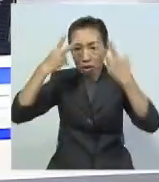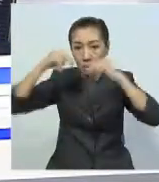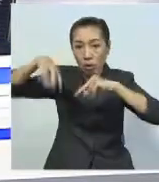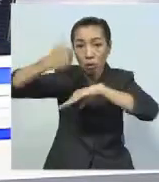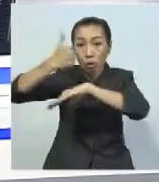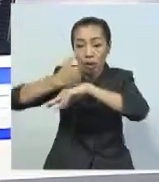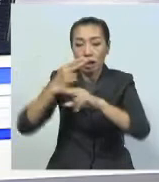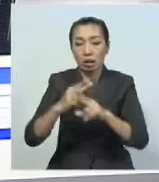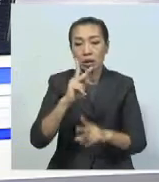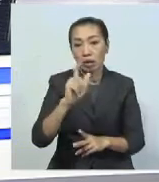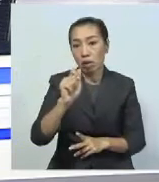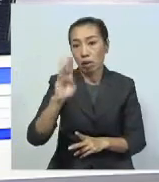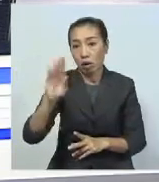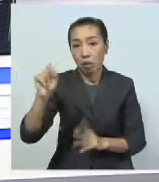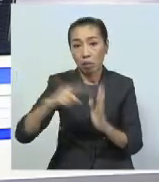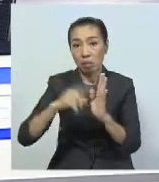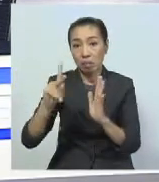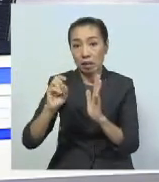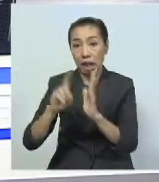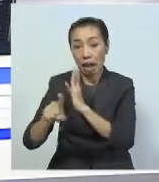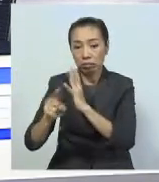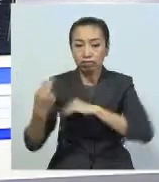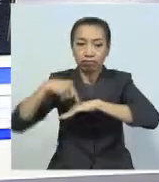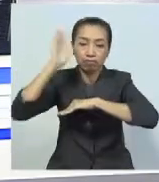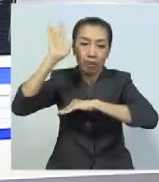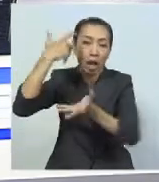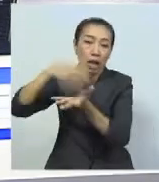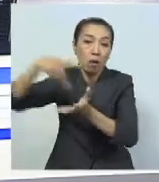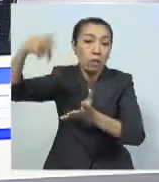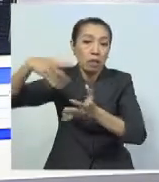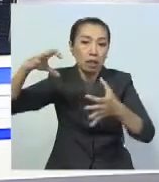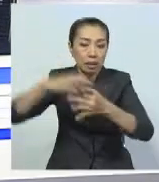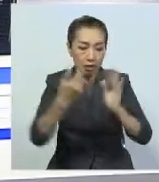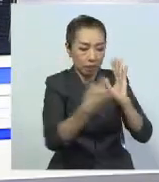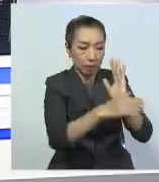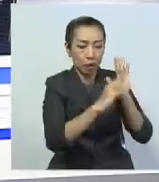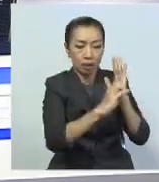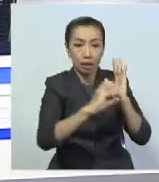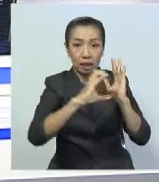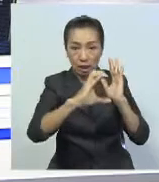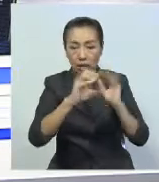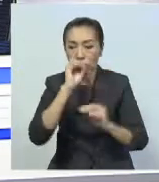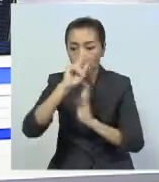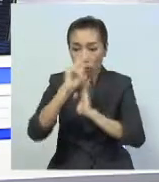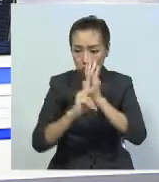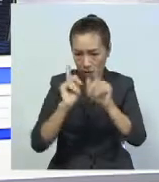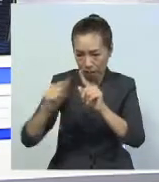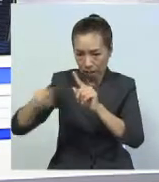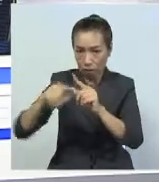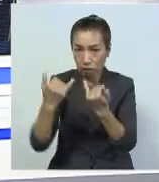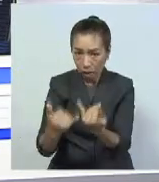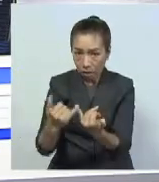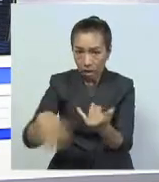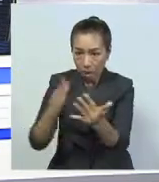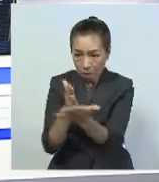ฐมนตรีคุณกอบศักดิ์ภูตระกูลเนี่ยไปบรรยายพิเศษเรื่องของพื้นที่ EEC ด้วยนะคะก็เน้นย้ำเรื่องของกฎหมายต่างๆที่เราเนี่ยเดินห